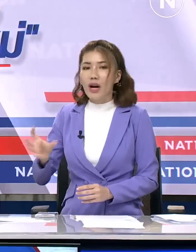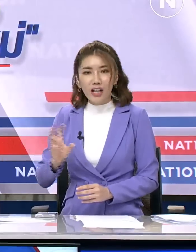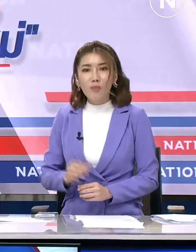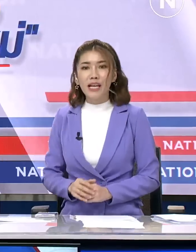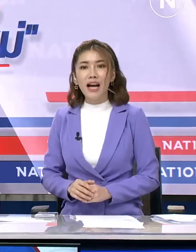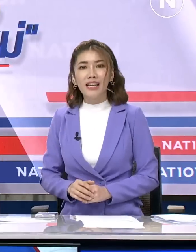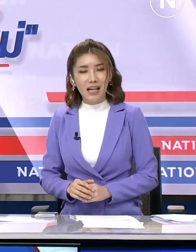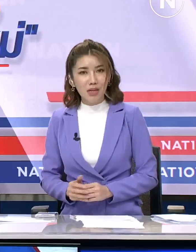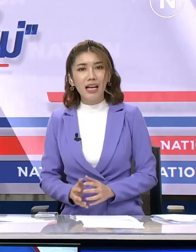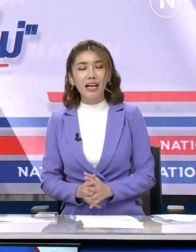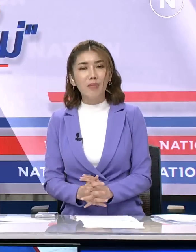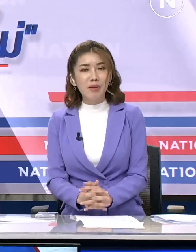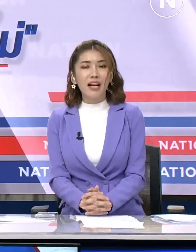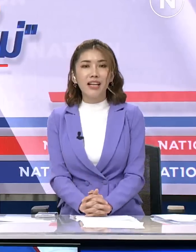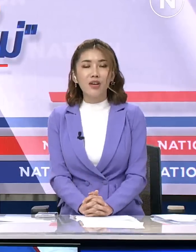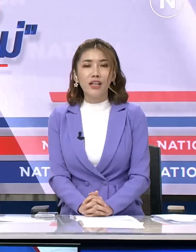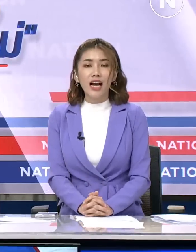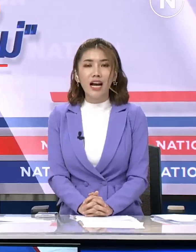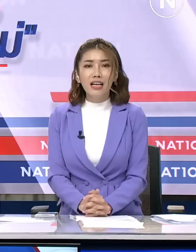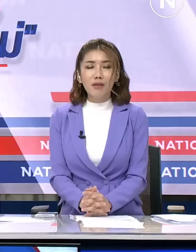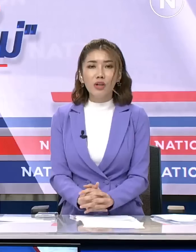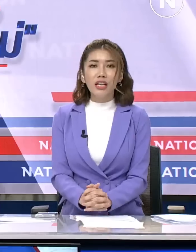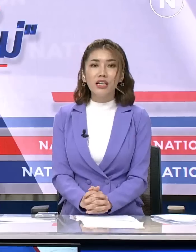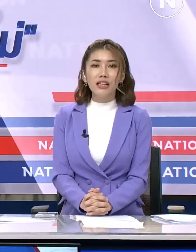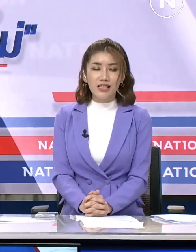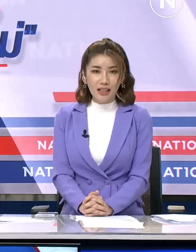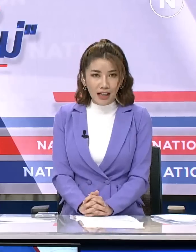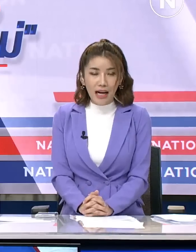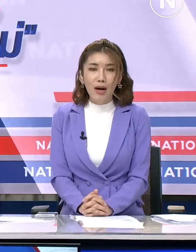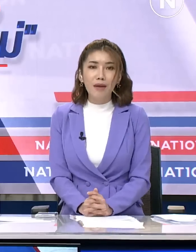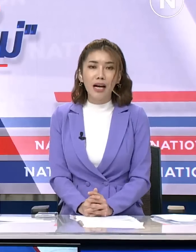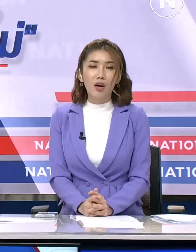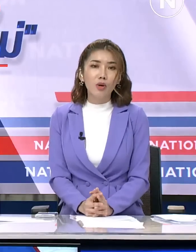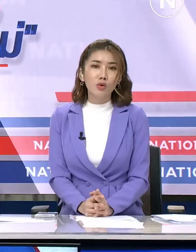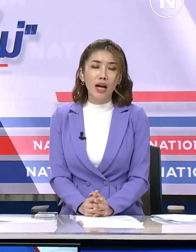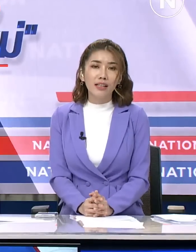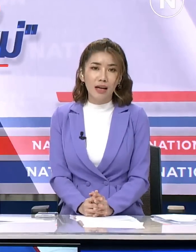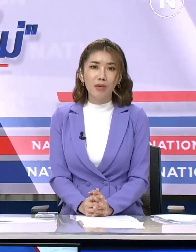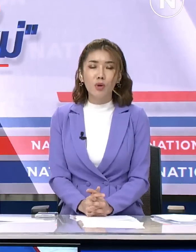แต่วันเดียวอะไรก็เปลี่ยนได้การเมืองไทยไม่มีอะไรแน่นอนนะคะทั้งหมดนี้คือเนชั่นทันข่าวค่ำ